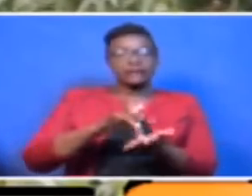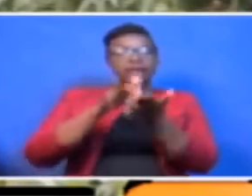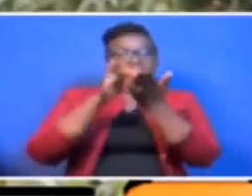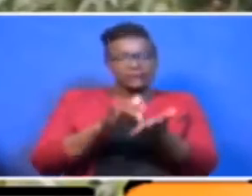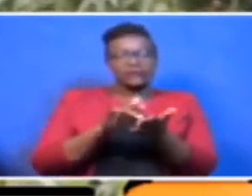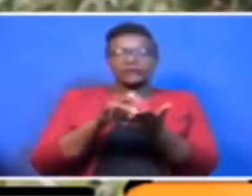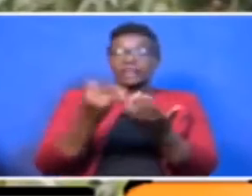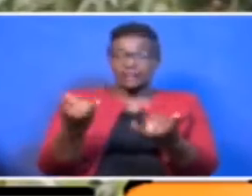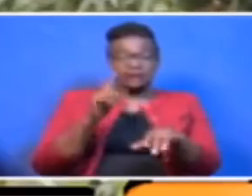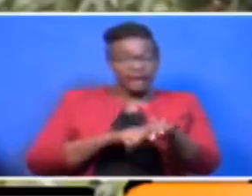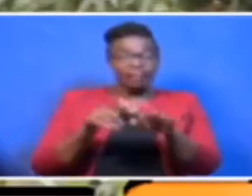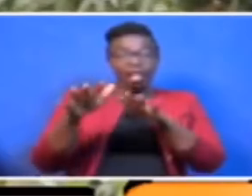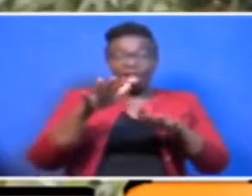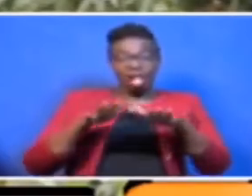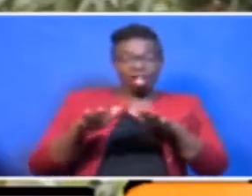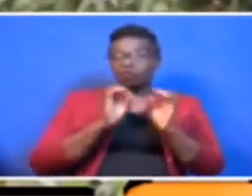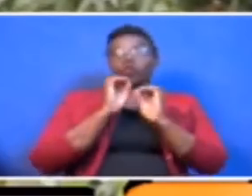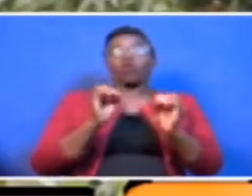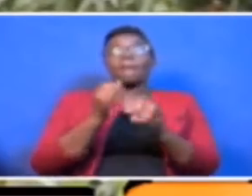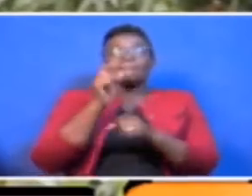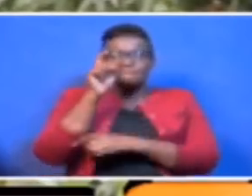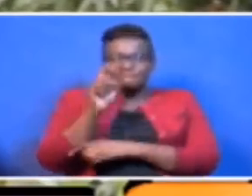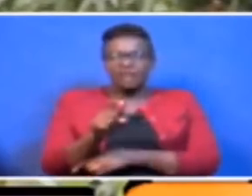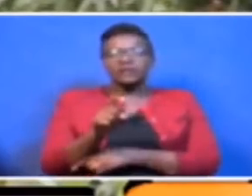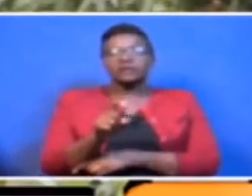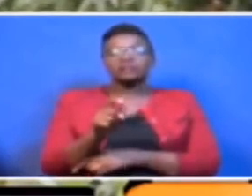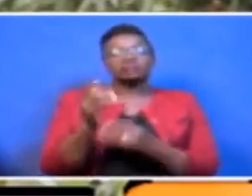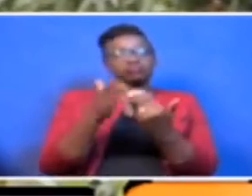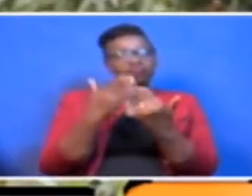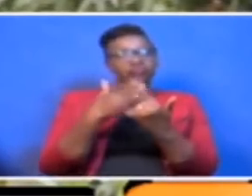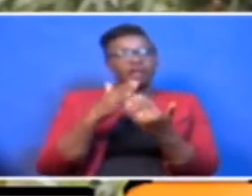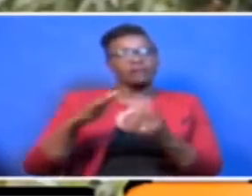mara hii katika kuhakikisha kwamba inahifadhi mazingira.